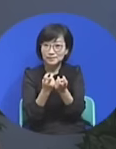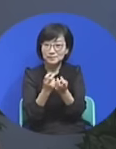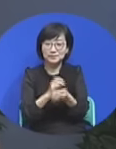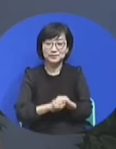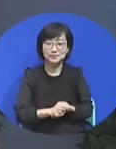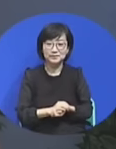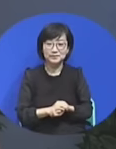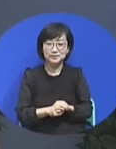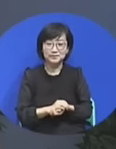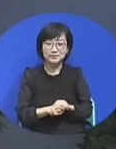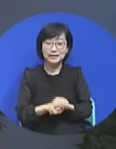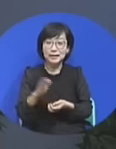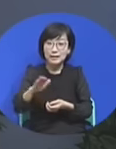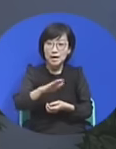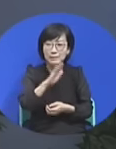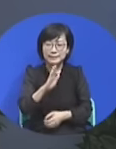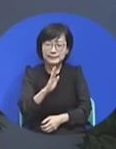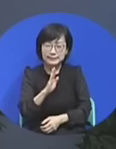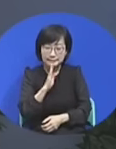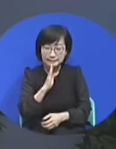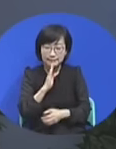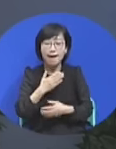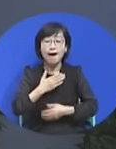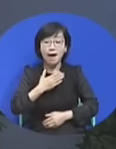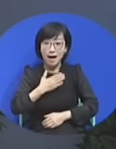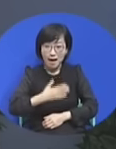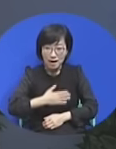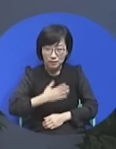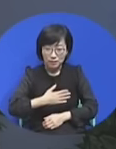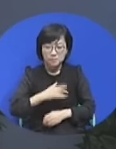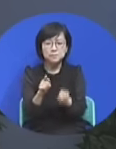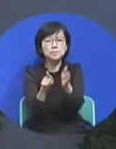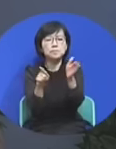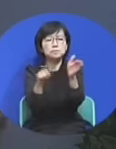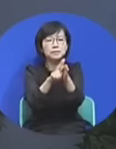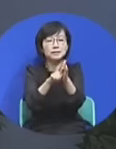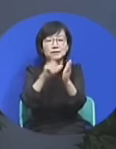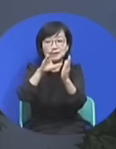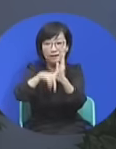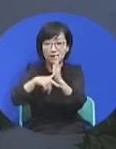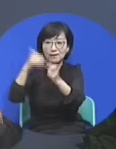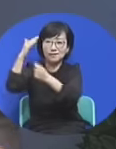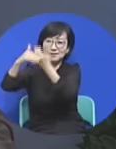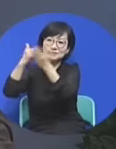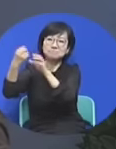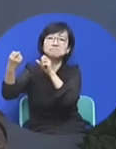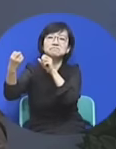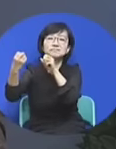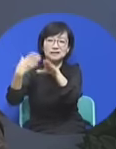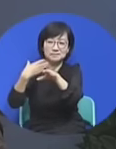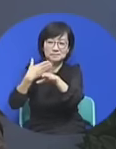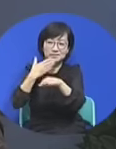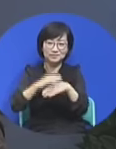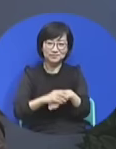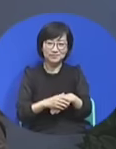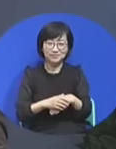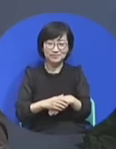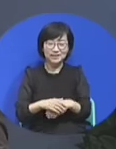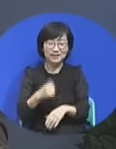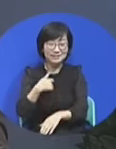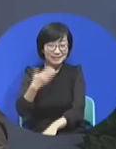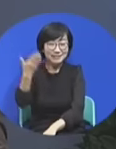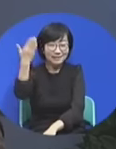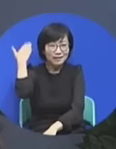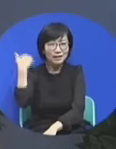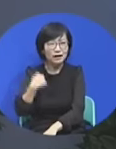we do? 정말 알고 믿으면 하나님의 역사는 나요. If you just know this and believe it, God's works will begin. 저는 어느 날 뭐 해야 되는 줄 알았어요. I thought